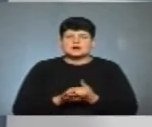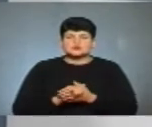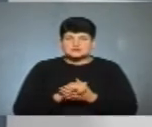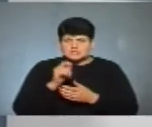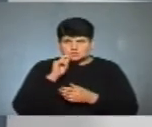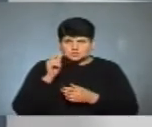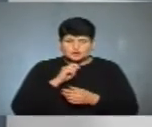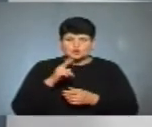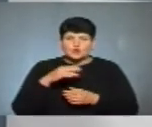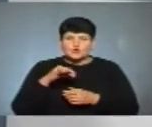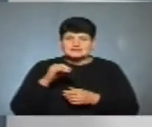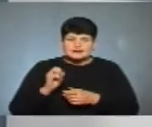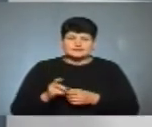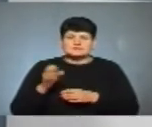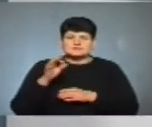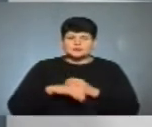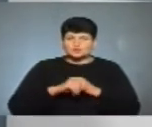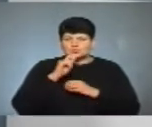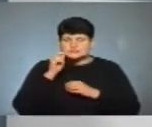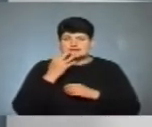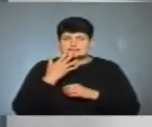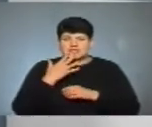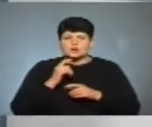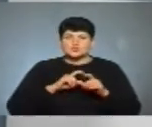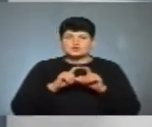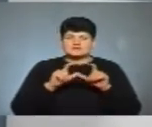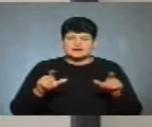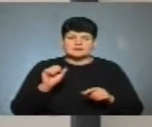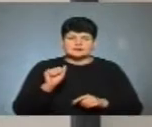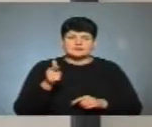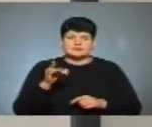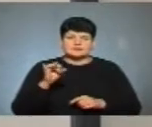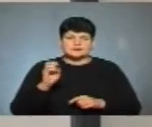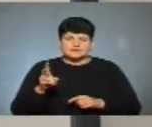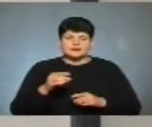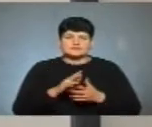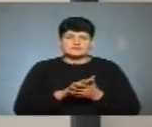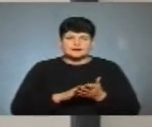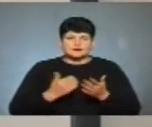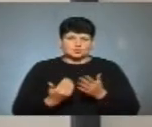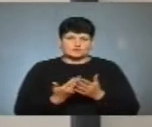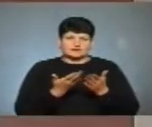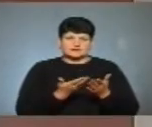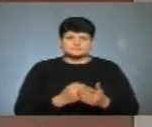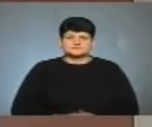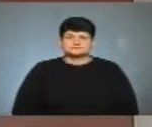України, доцентом Західноукраїнського національного університету Андрієм Гірняком. Далі переходимо до новин.